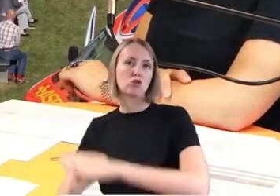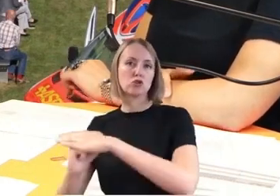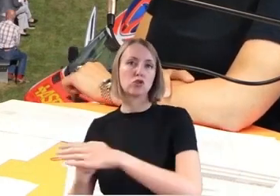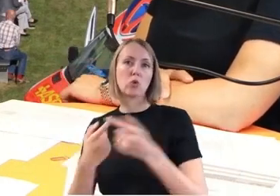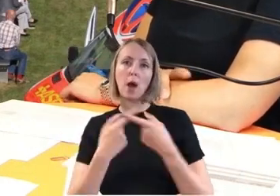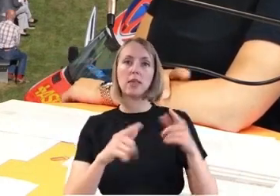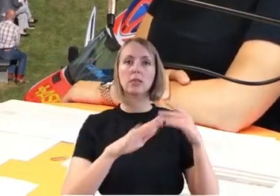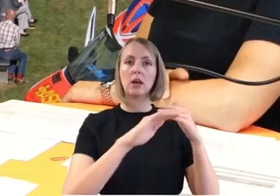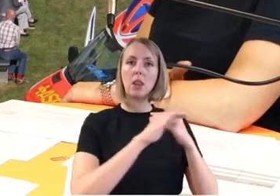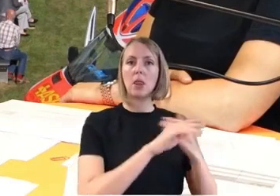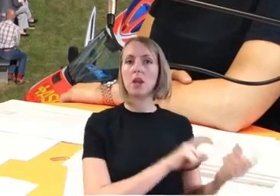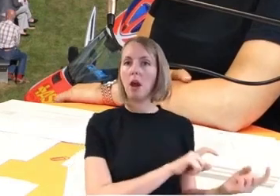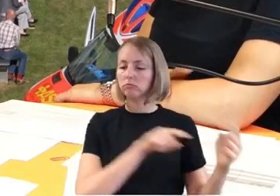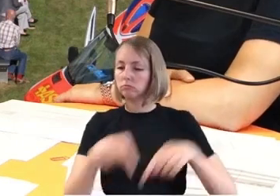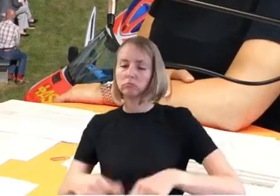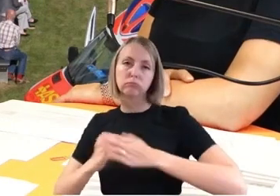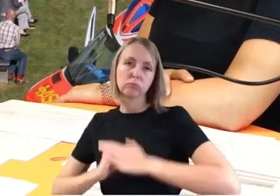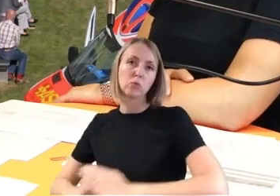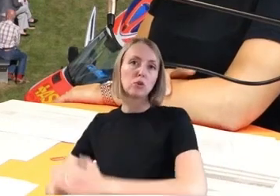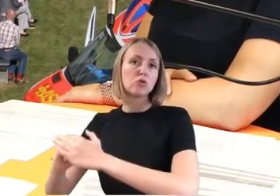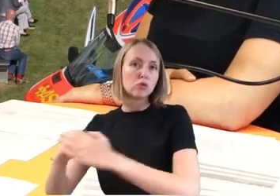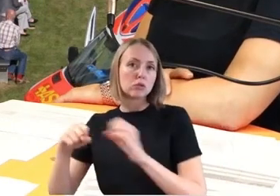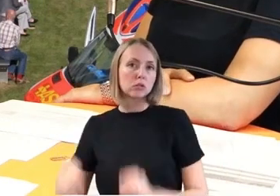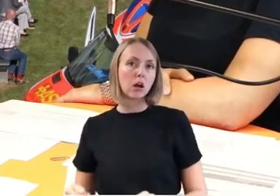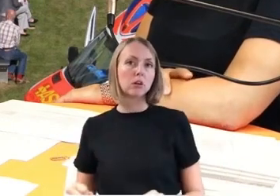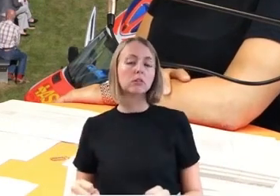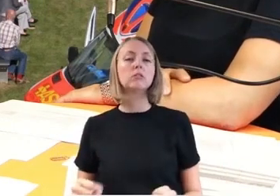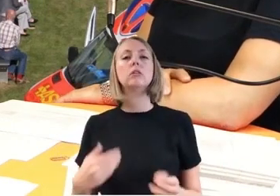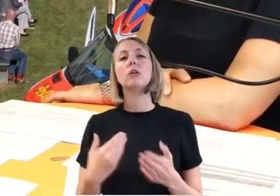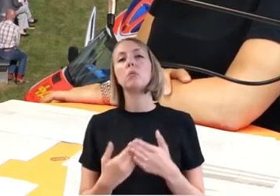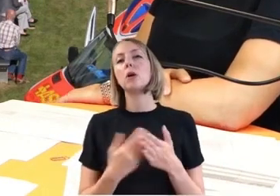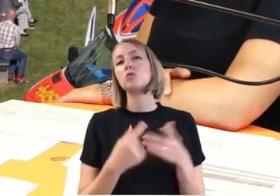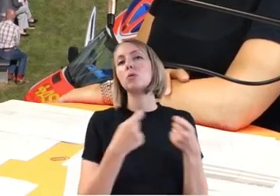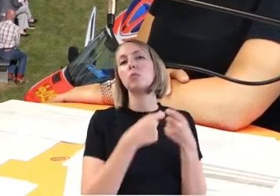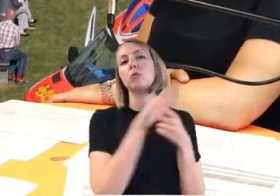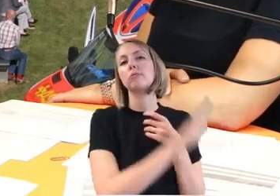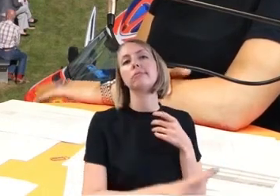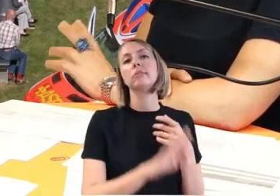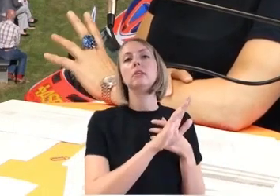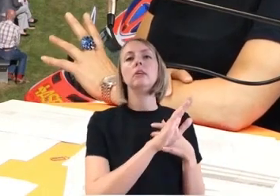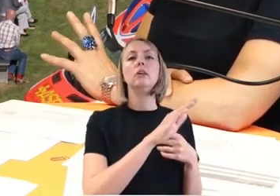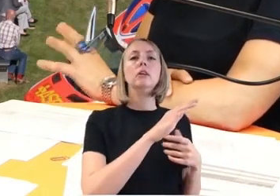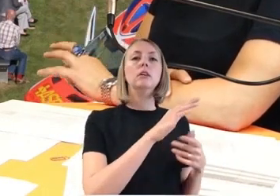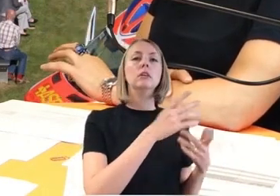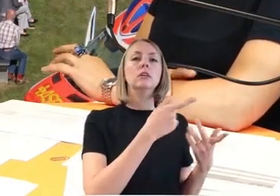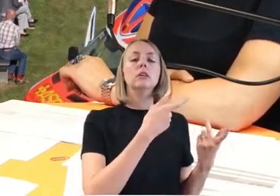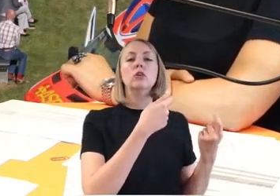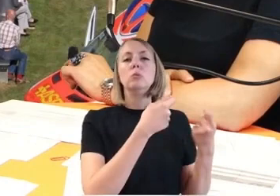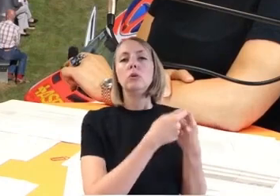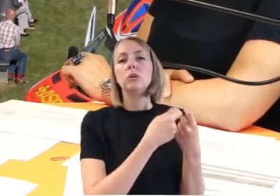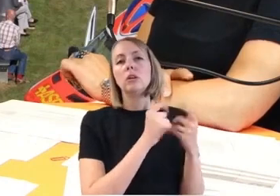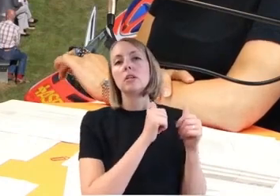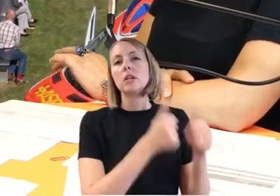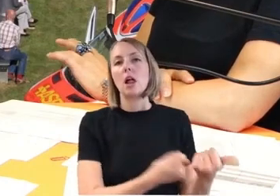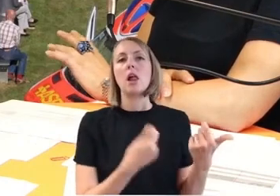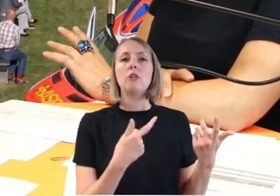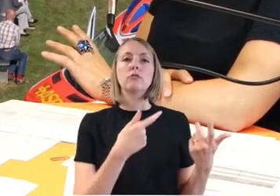bundesseite hier wiederum bundeswehr thw bundespolizei benötigen